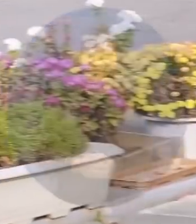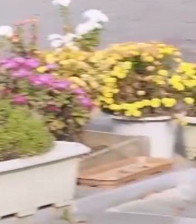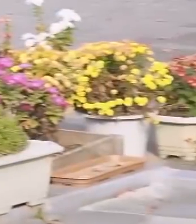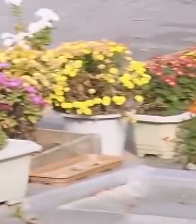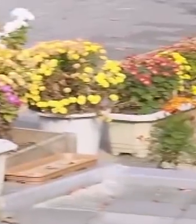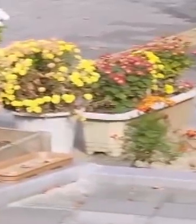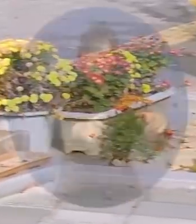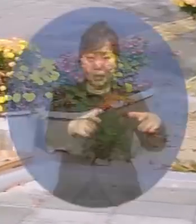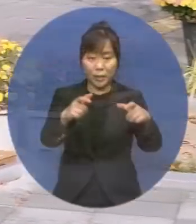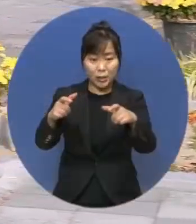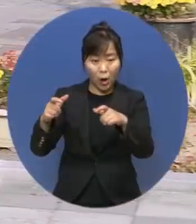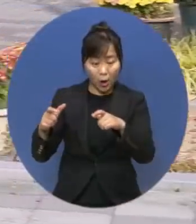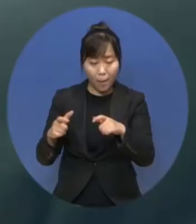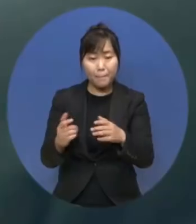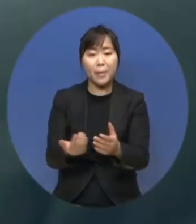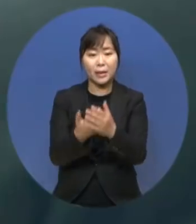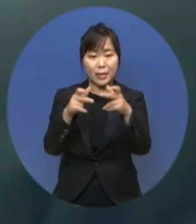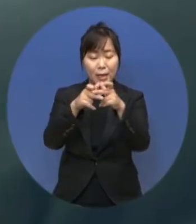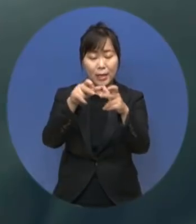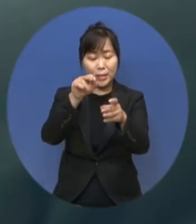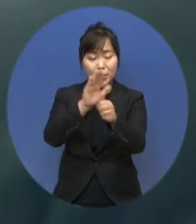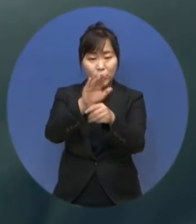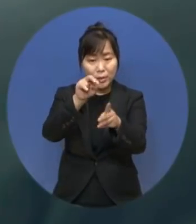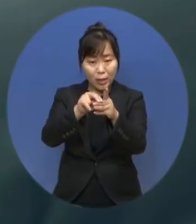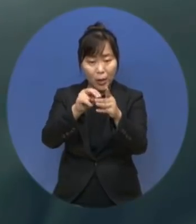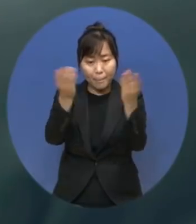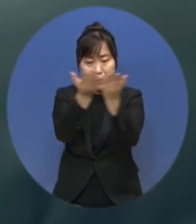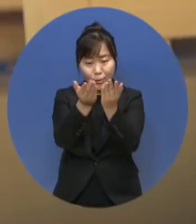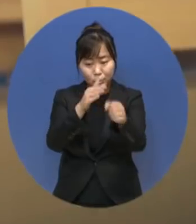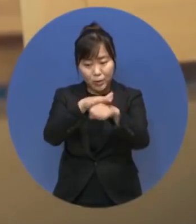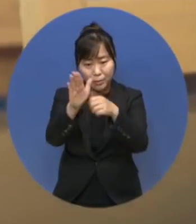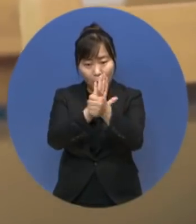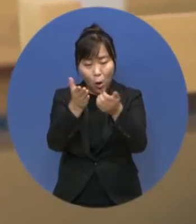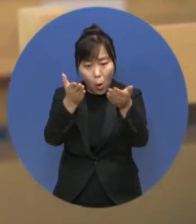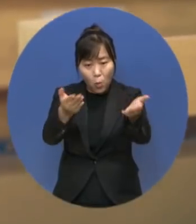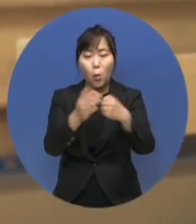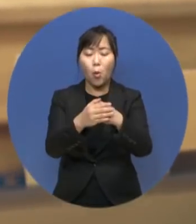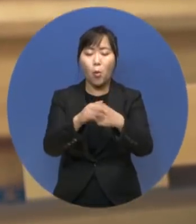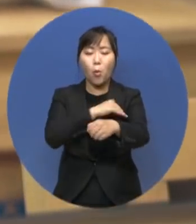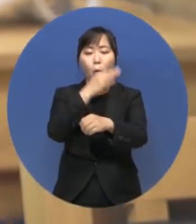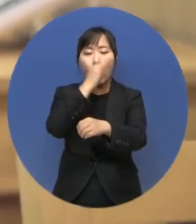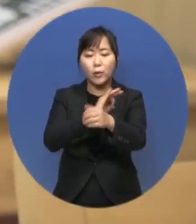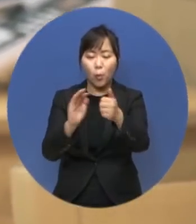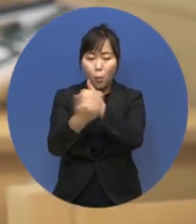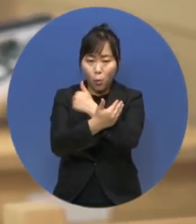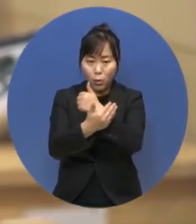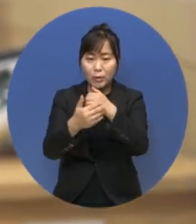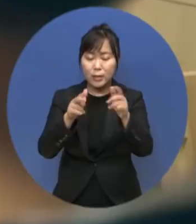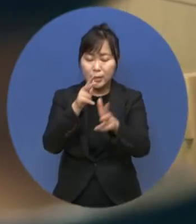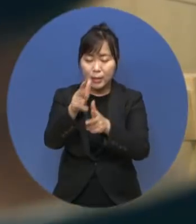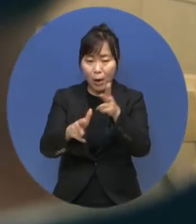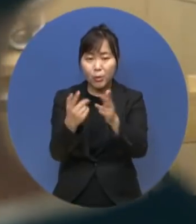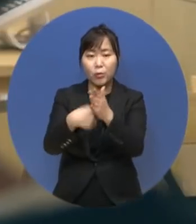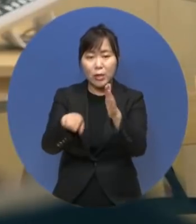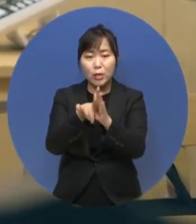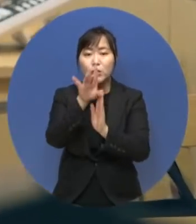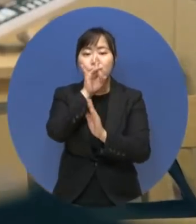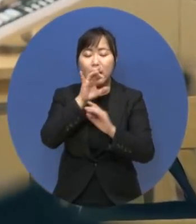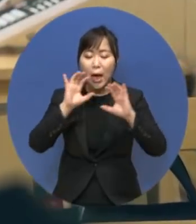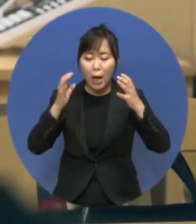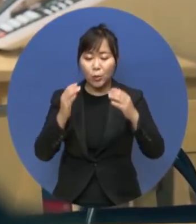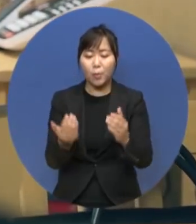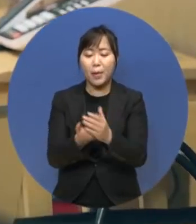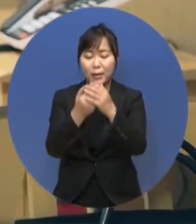지역 발달장애인 지원센터가 맞춤형 복지를 제공하고 권익 옹호 사업을 진행할 수 있도록